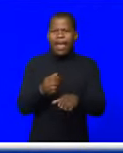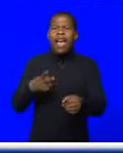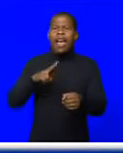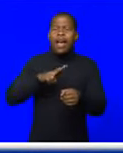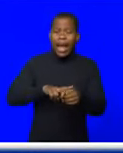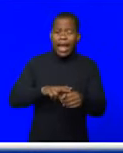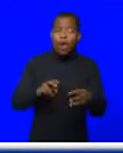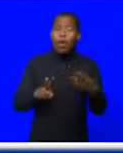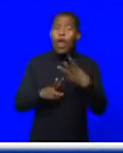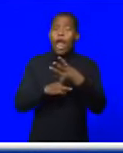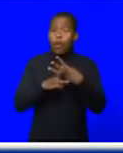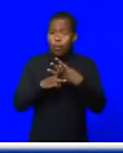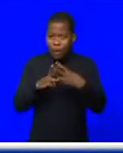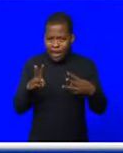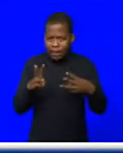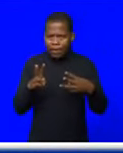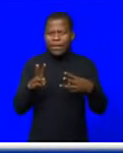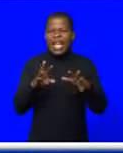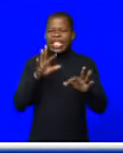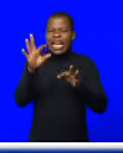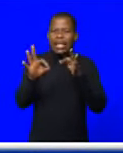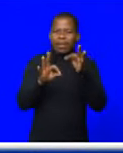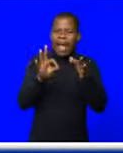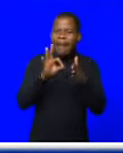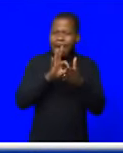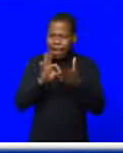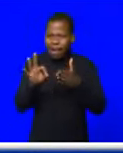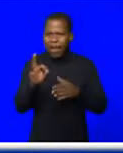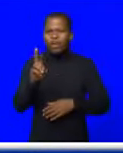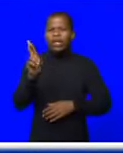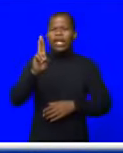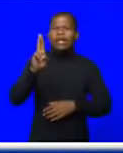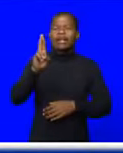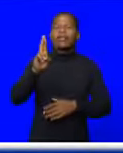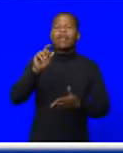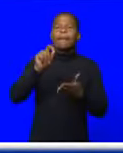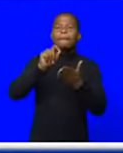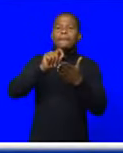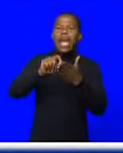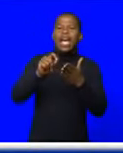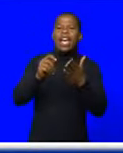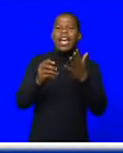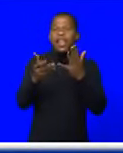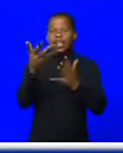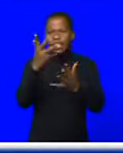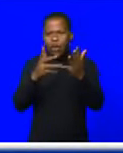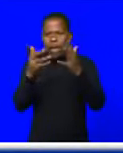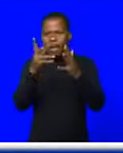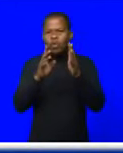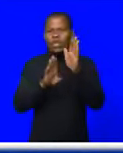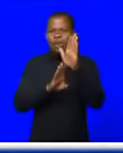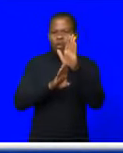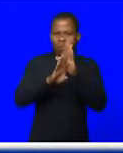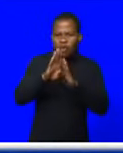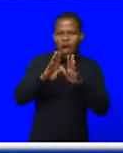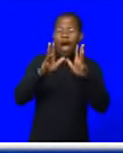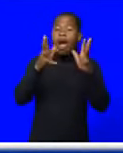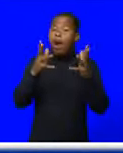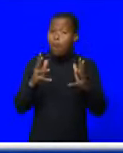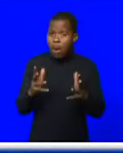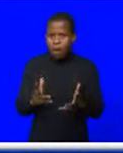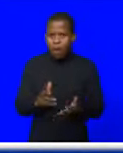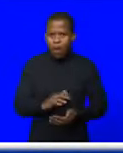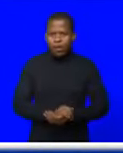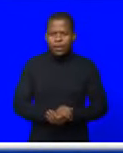sitawuthola sithombe sekuthi lashiselweni khona silichaza lesilibambile sisebenza indzaba tentuthuko